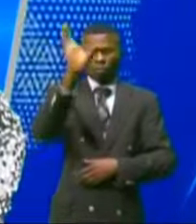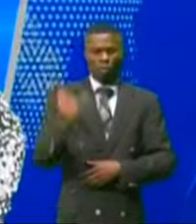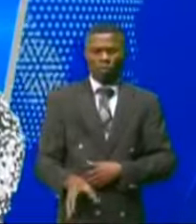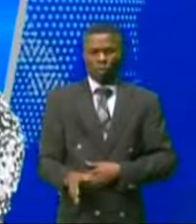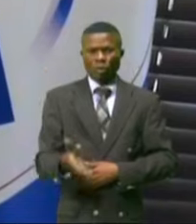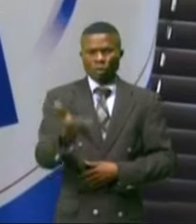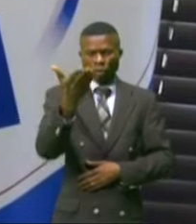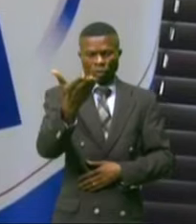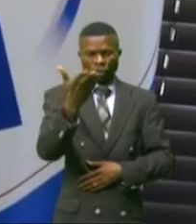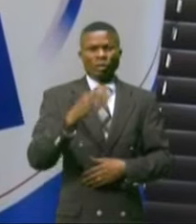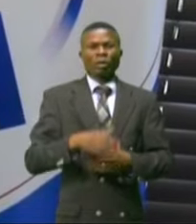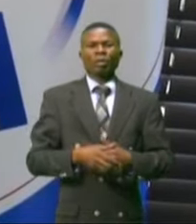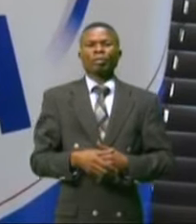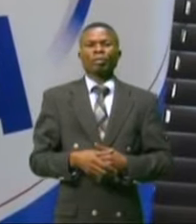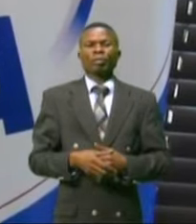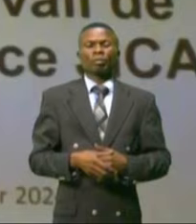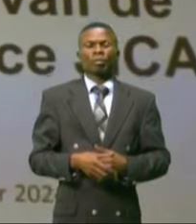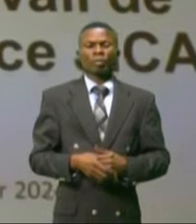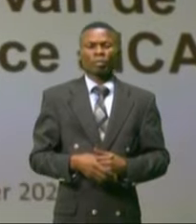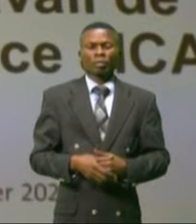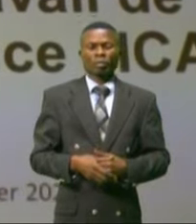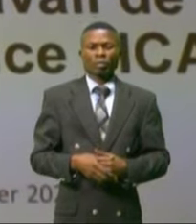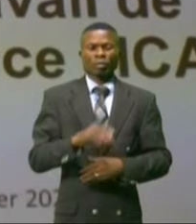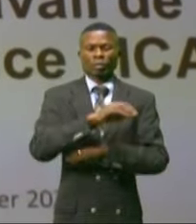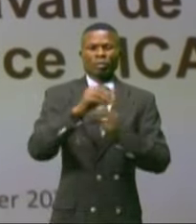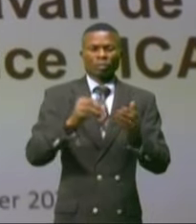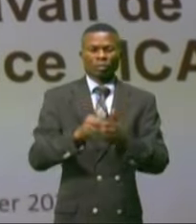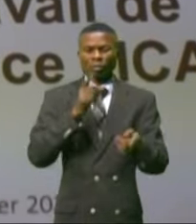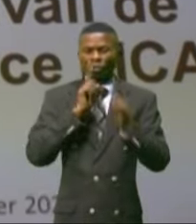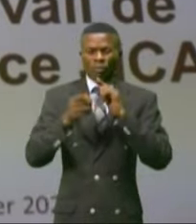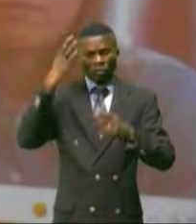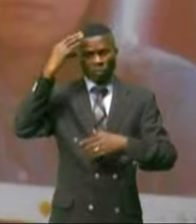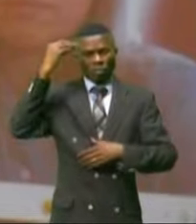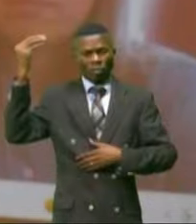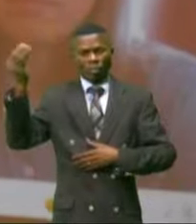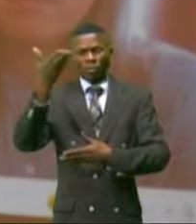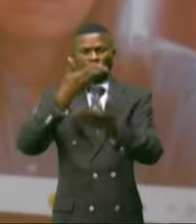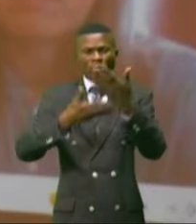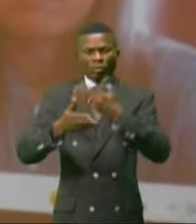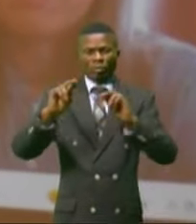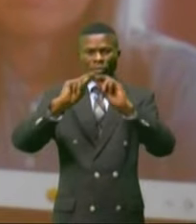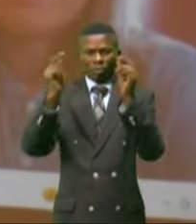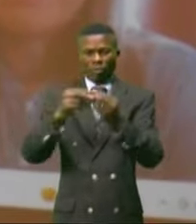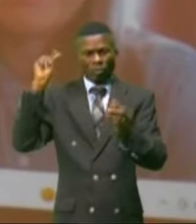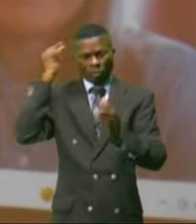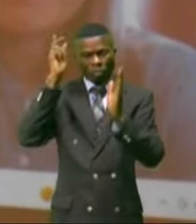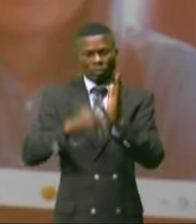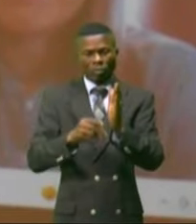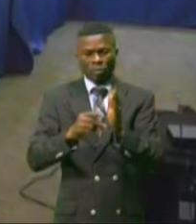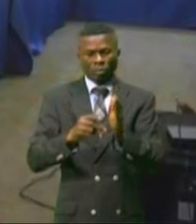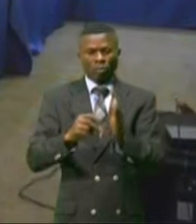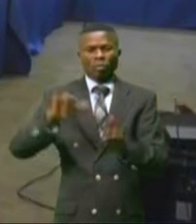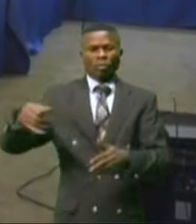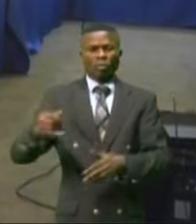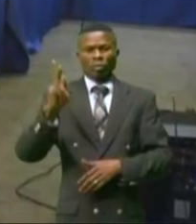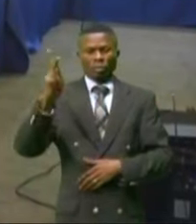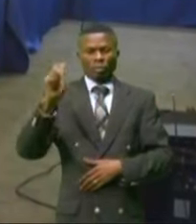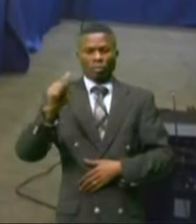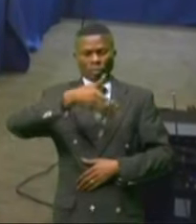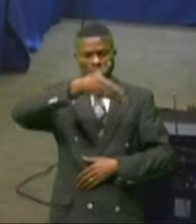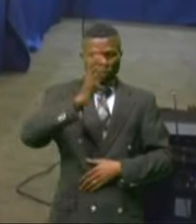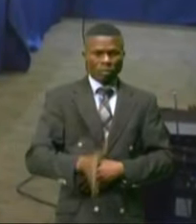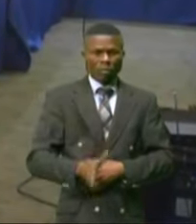central. Au cœur de ces partages des expériences entre l'équipe de gouvernance de la JICA et les